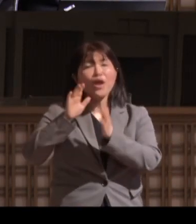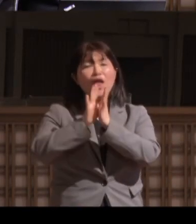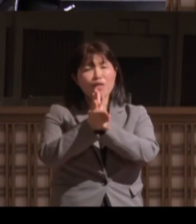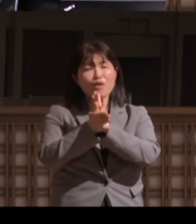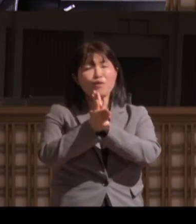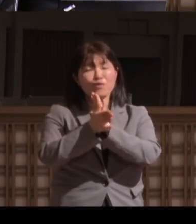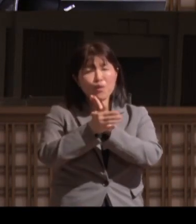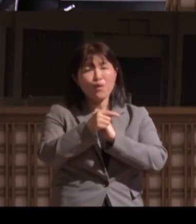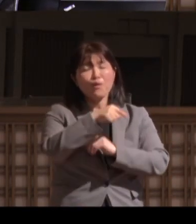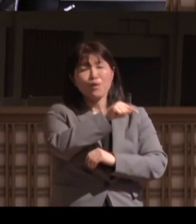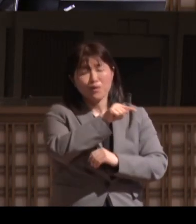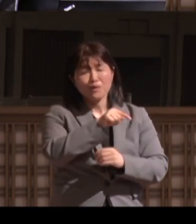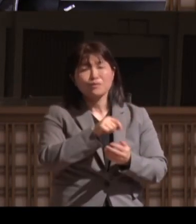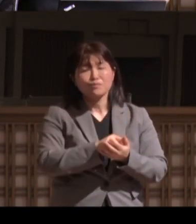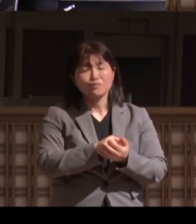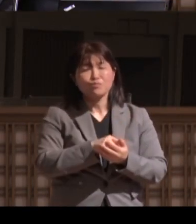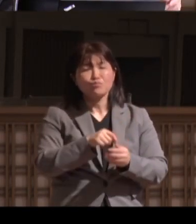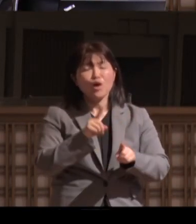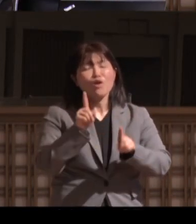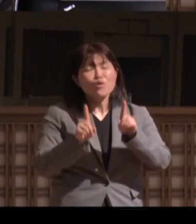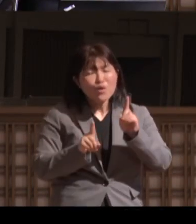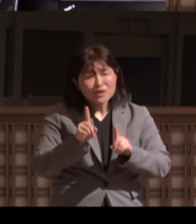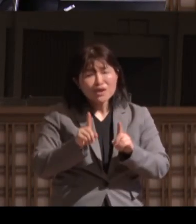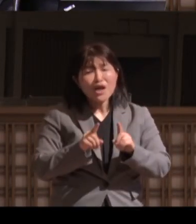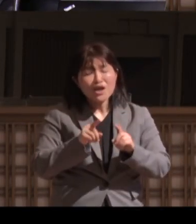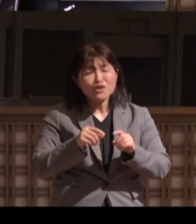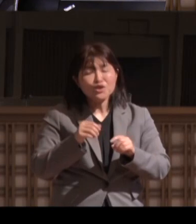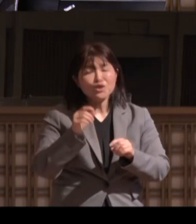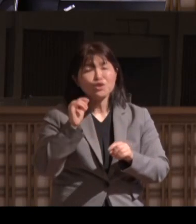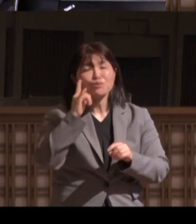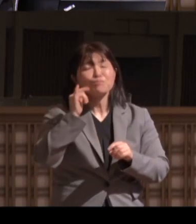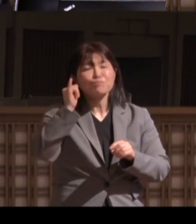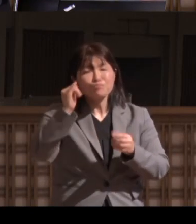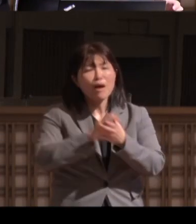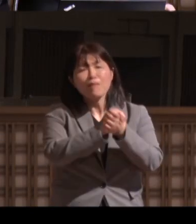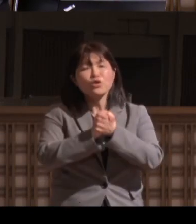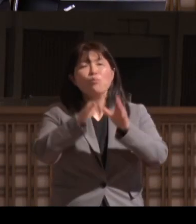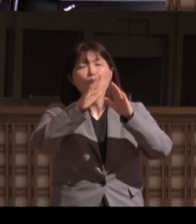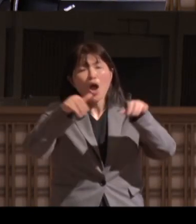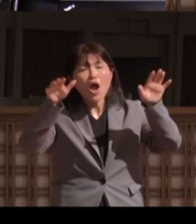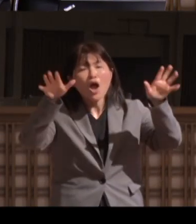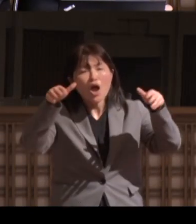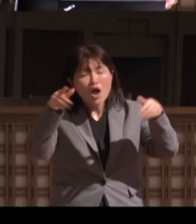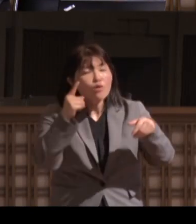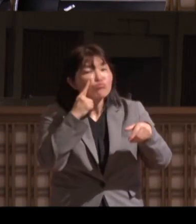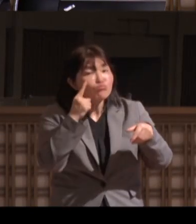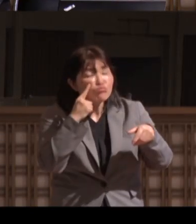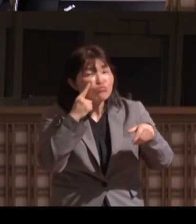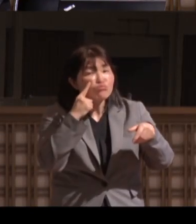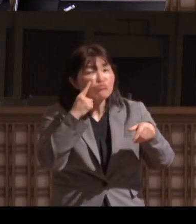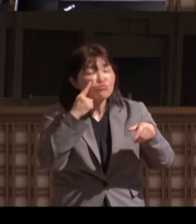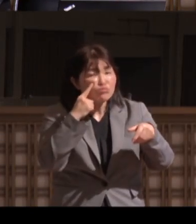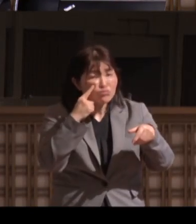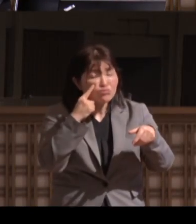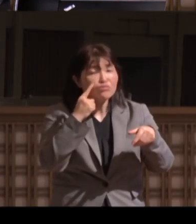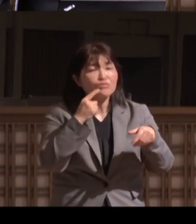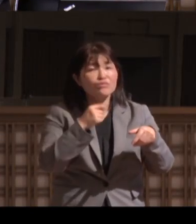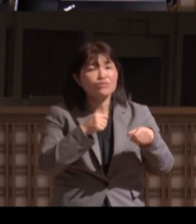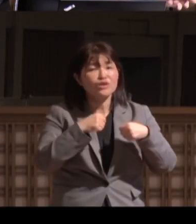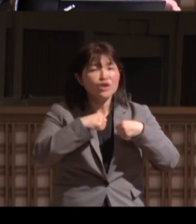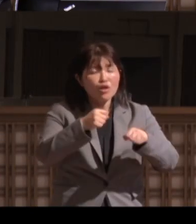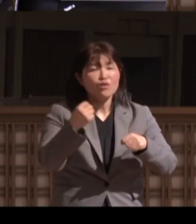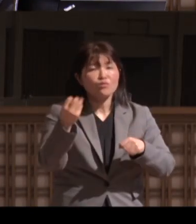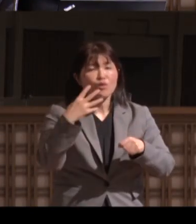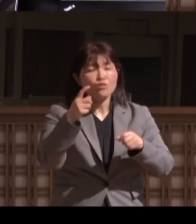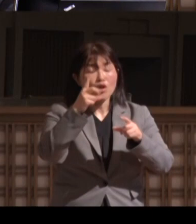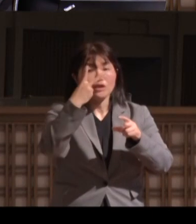ところですけどもじゃあとりあえず単発でママ友会やってみましょうって言って声かけたらえ主催者がの